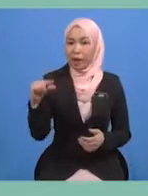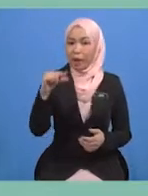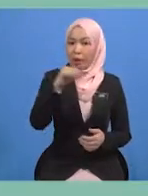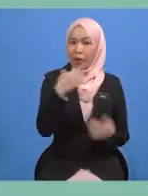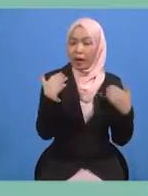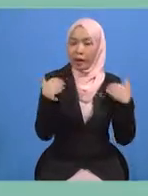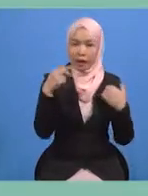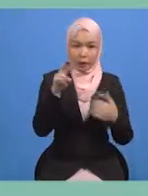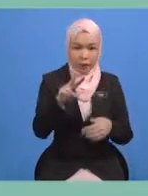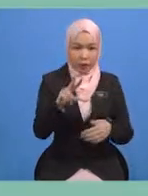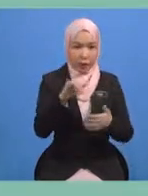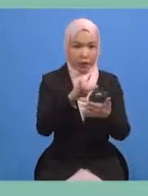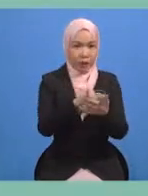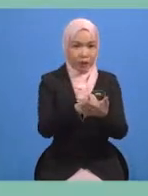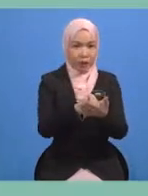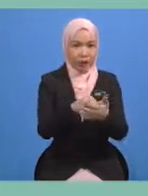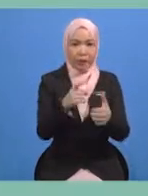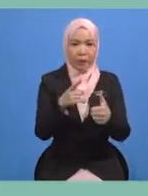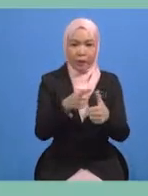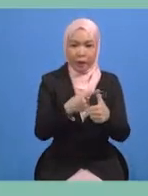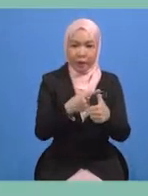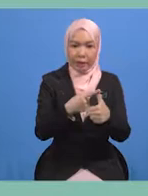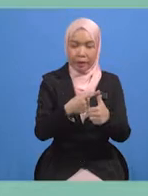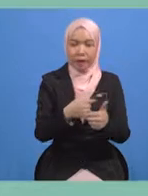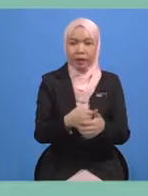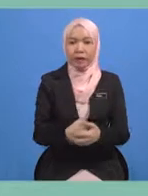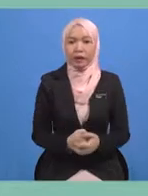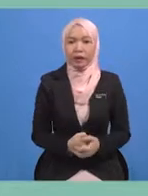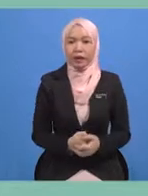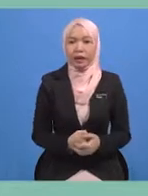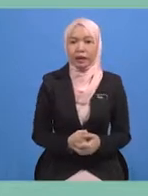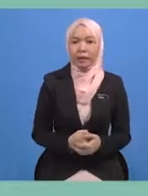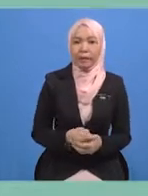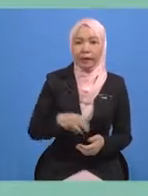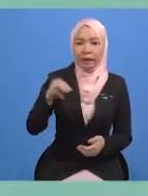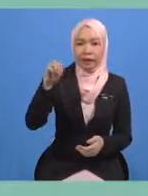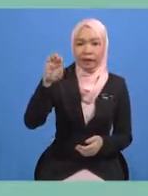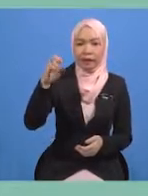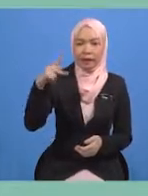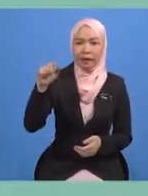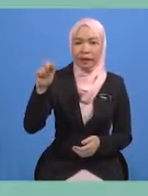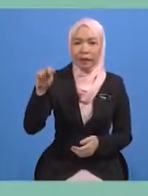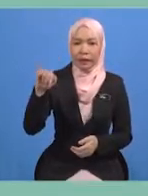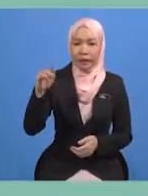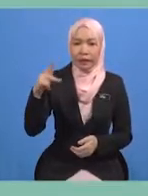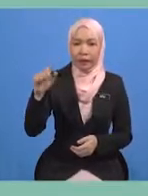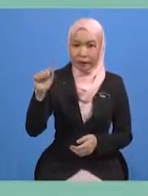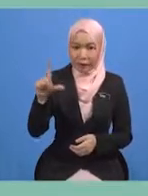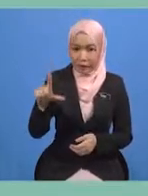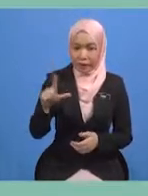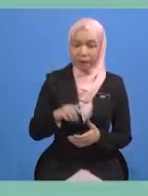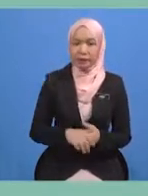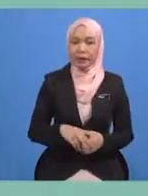pertama, gelombang mekanikal. Yang kedua, terhasil dari